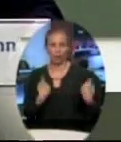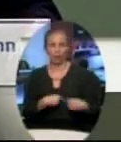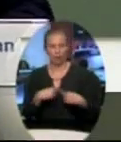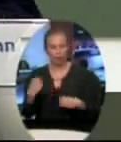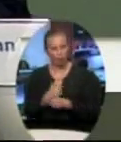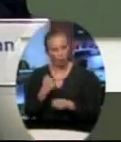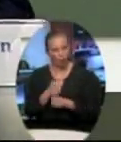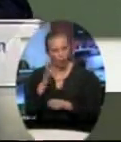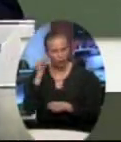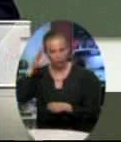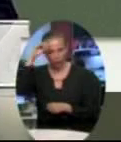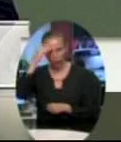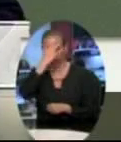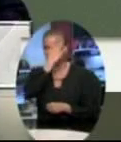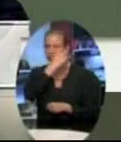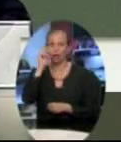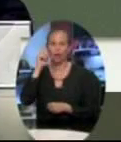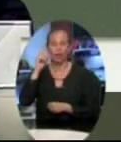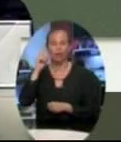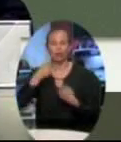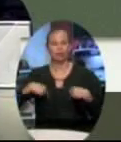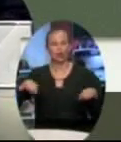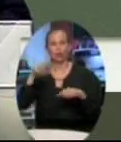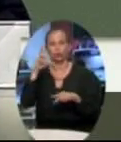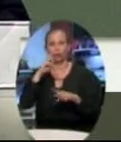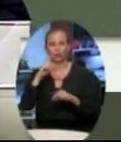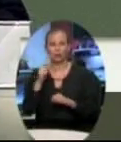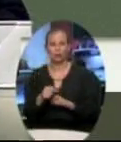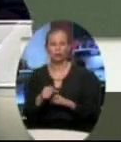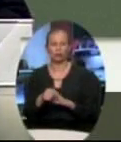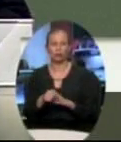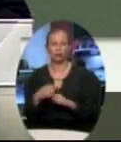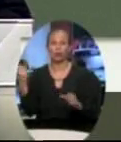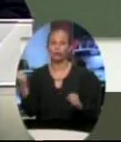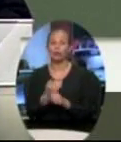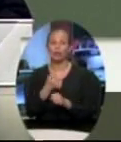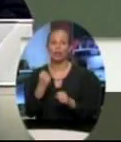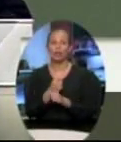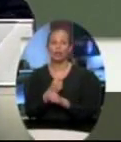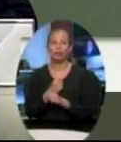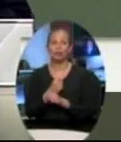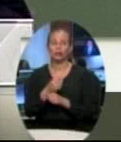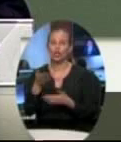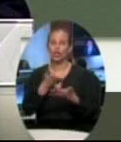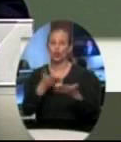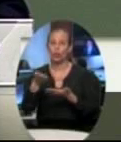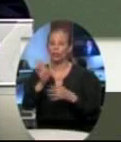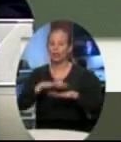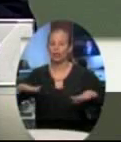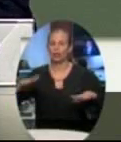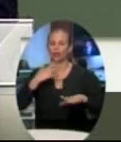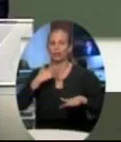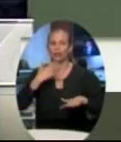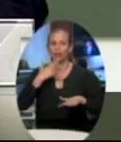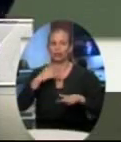העובדות, אבל בראש ובראשונה אנחנו מדברים כאן על מפעל שהוא נותן שירות לילדי ישראל,